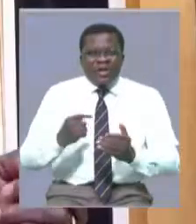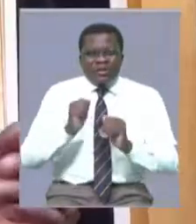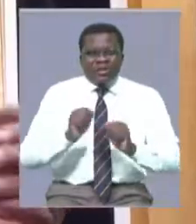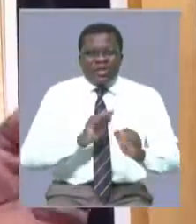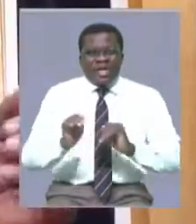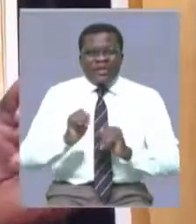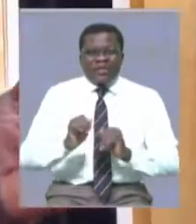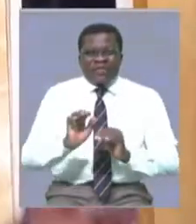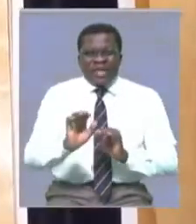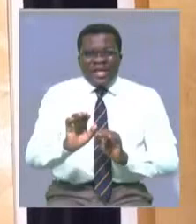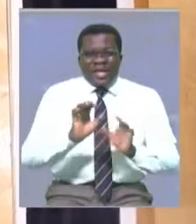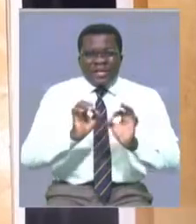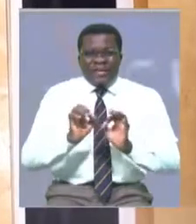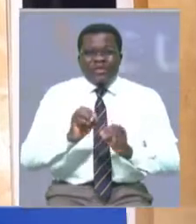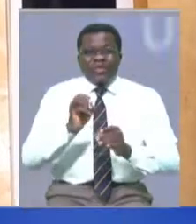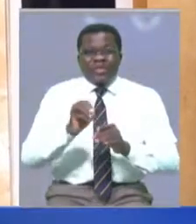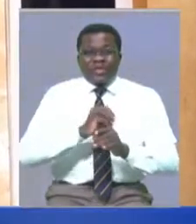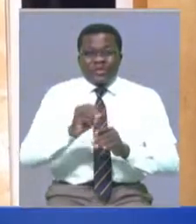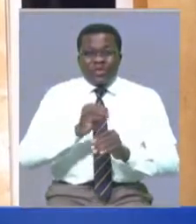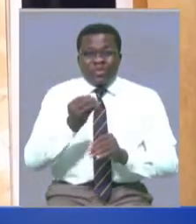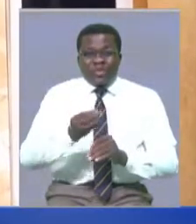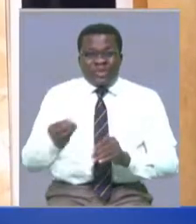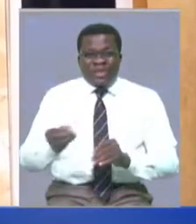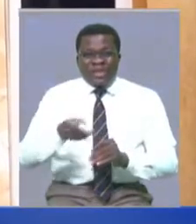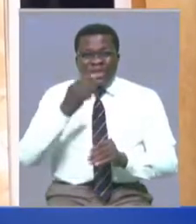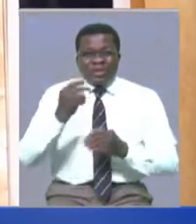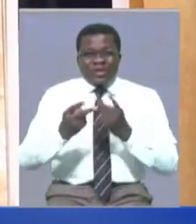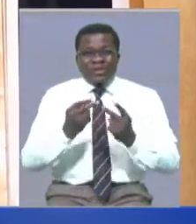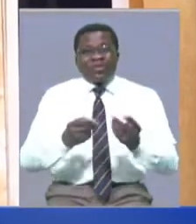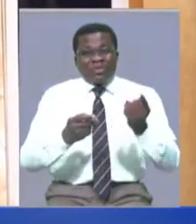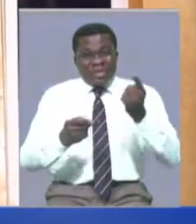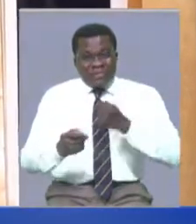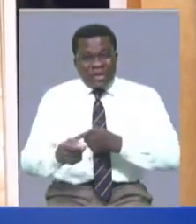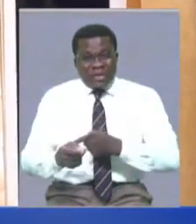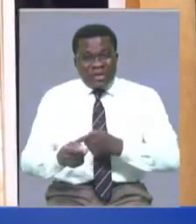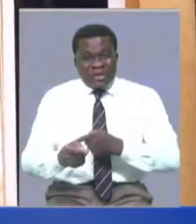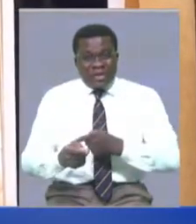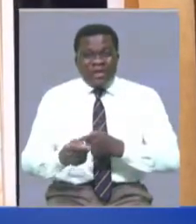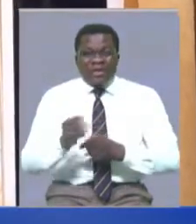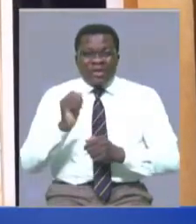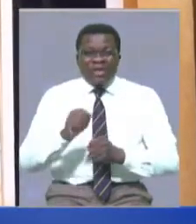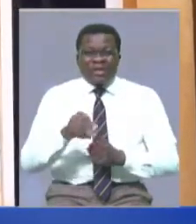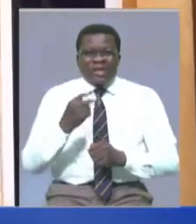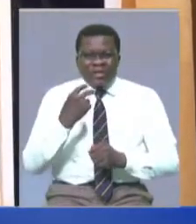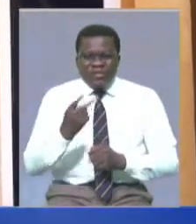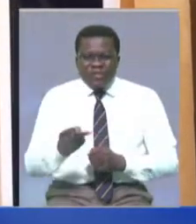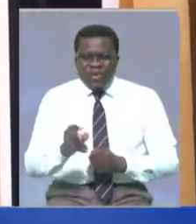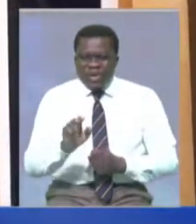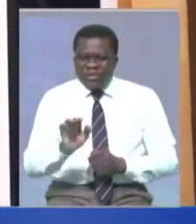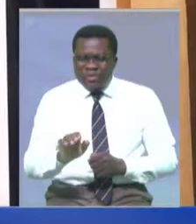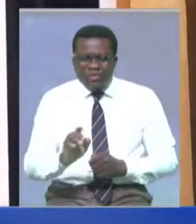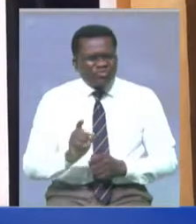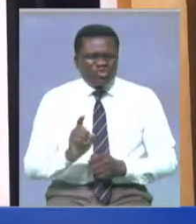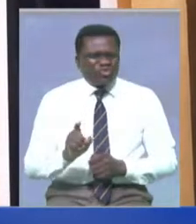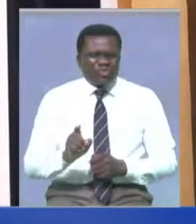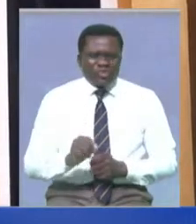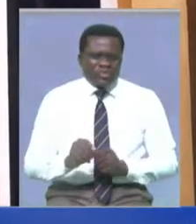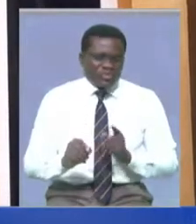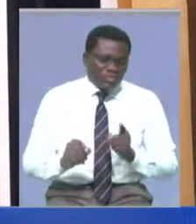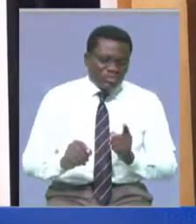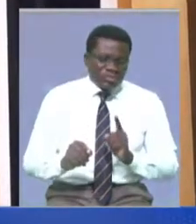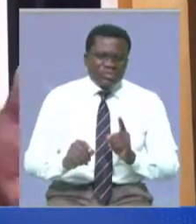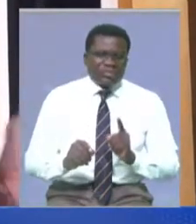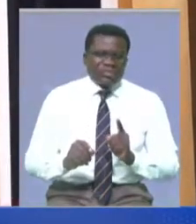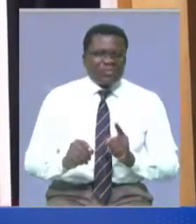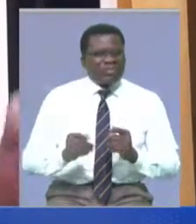faire la finition de nos objets? Puisque le touriste qui vient, il touche la chose, il dit que ce n'est pas bon, ce n'est pas ça que je cherche.